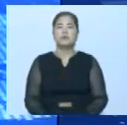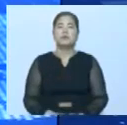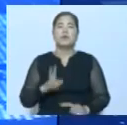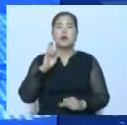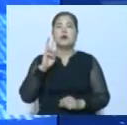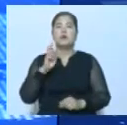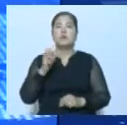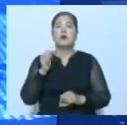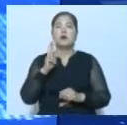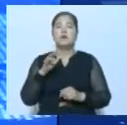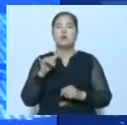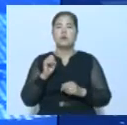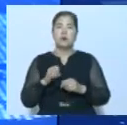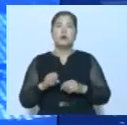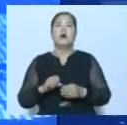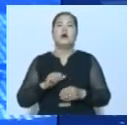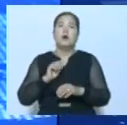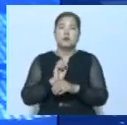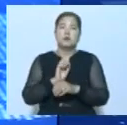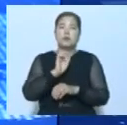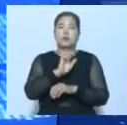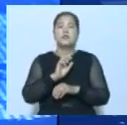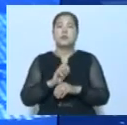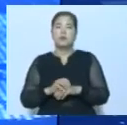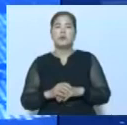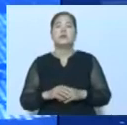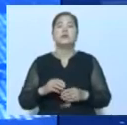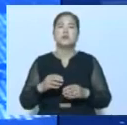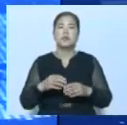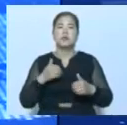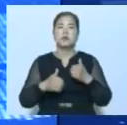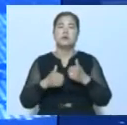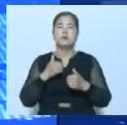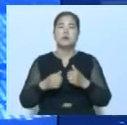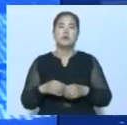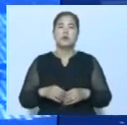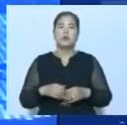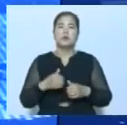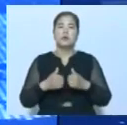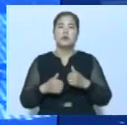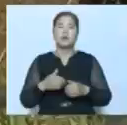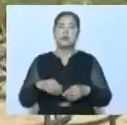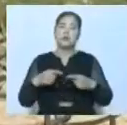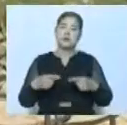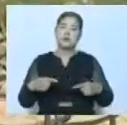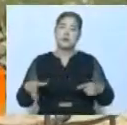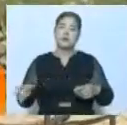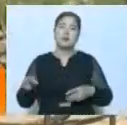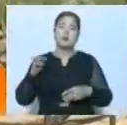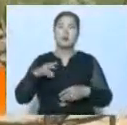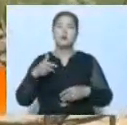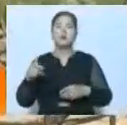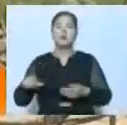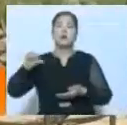Бакуға жолдама жеңіп алыңыз. Маңғыстау телеарнасы әкемен бала байқауын жариялады. Сайысқа кез келген маңғыстаулық қатыса алады. Ол үшін әкемен